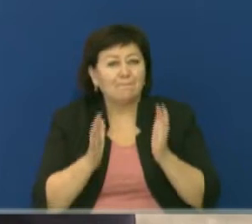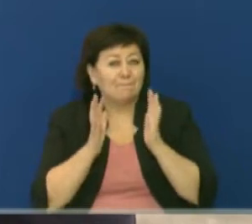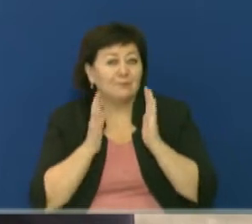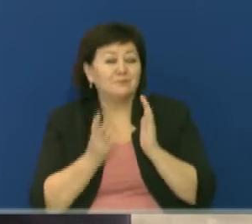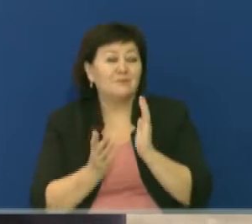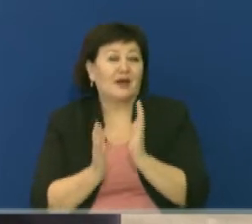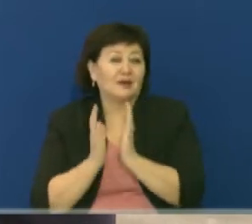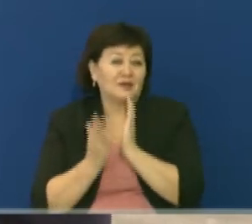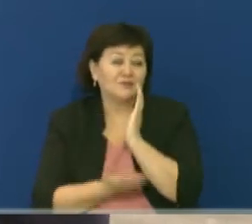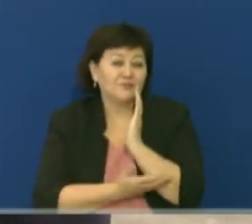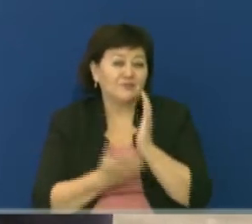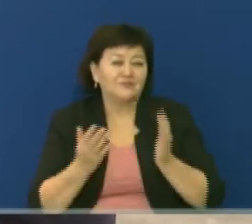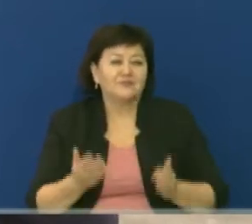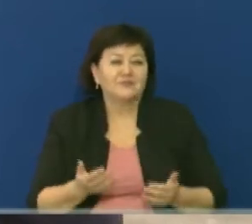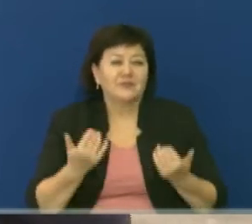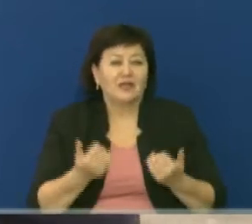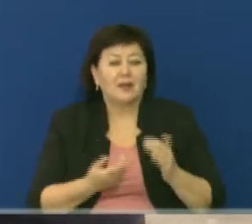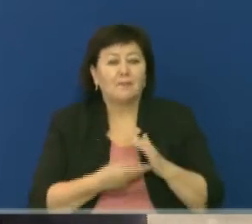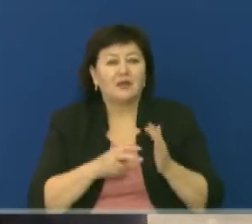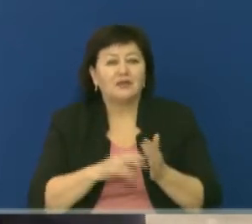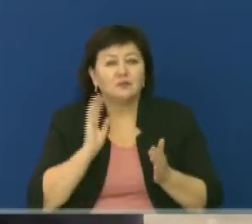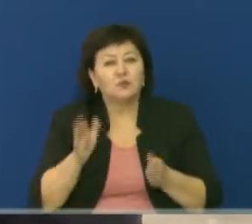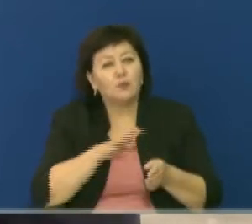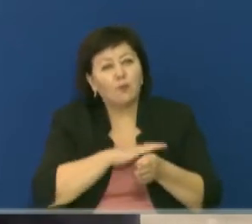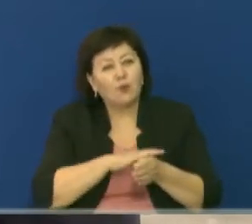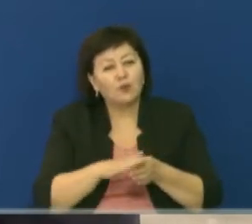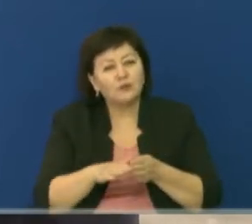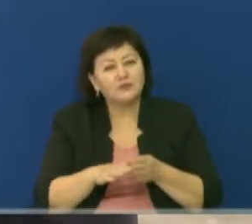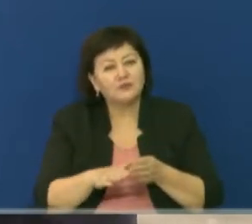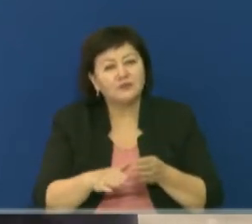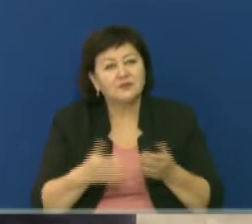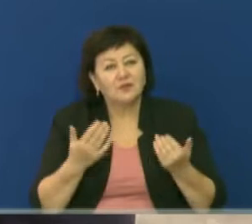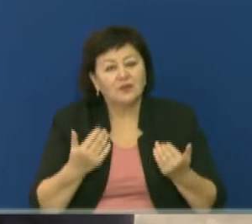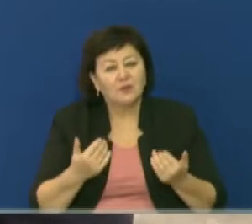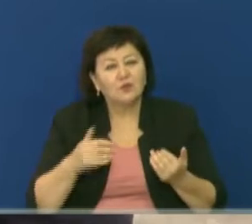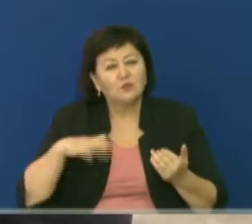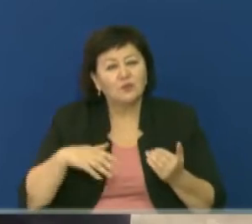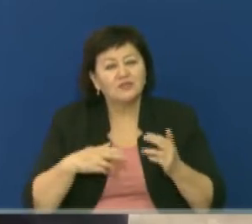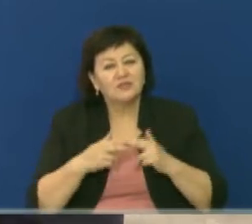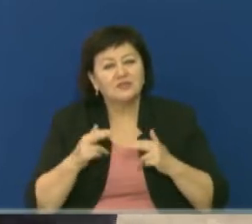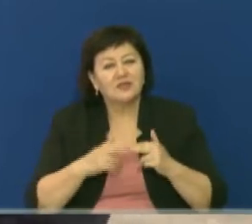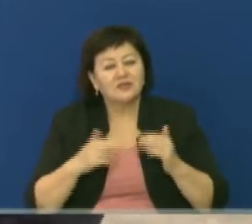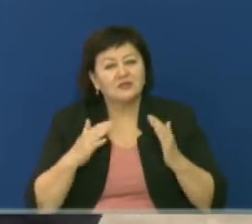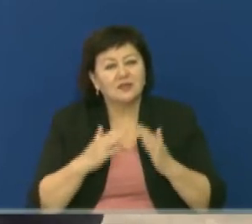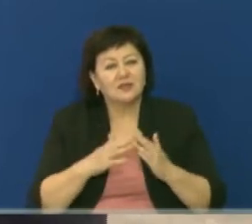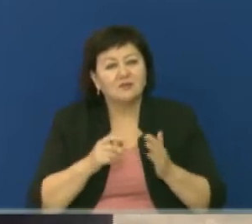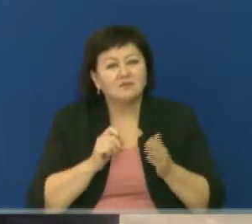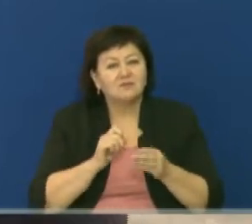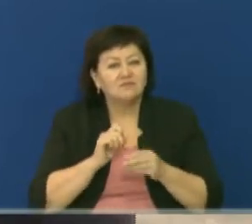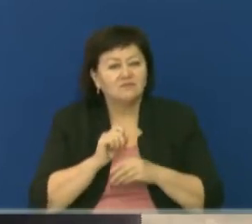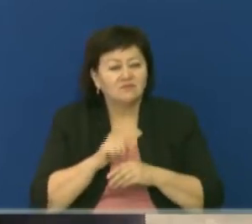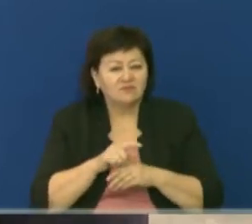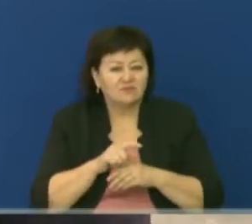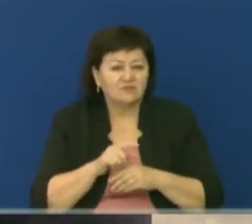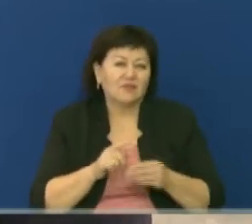детских площадок. В этом году проект будет полностью реализован. В этом же районе после строительства домов для многодетных матерей стартовал проект по